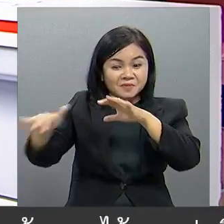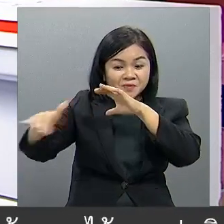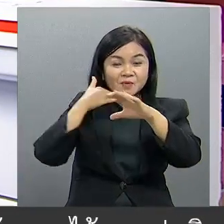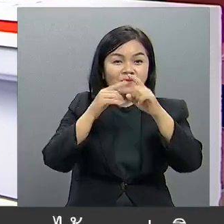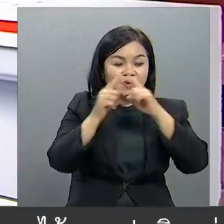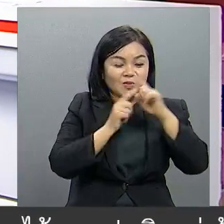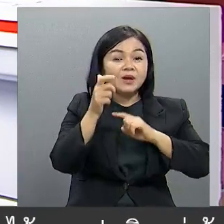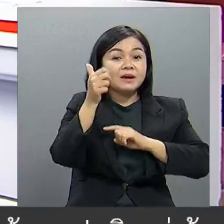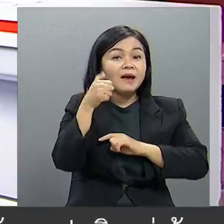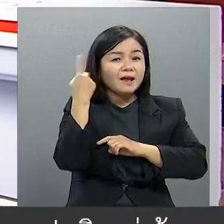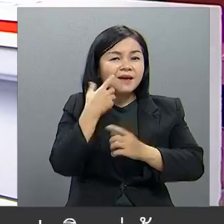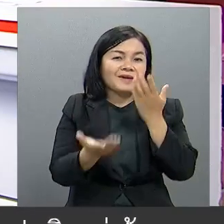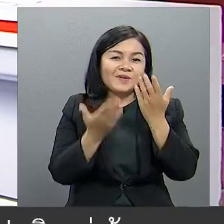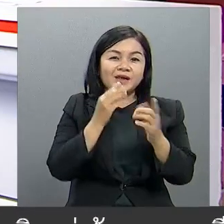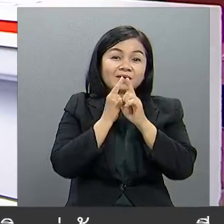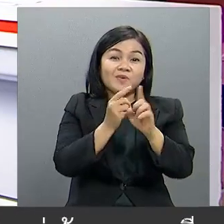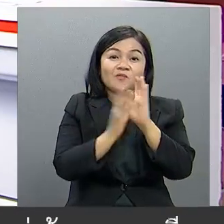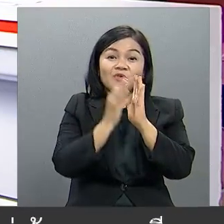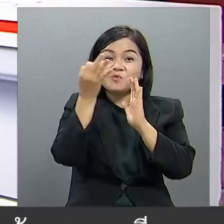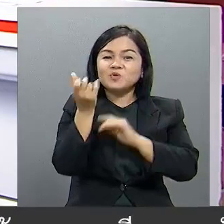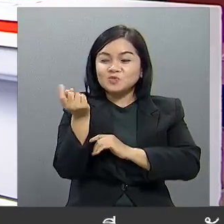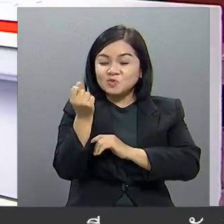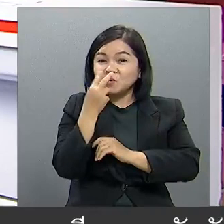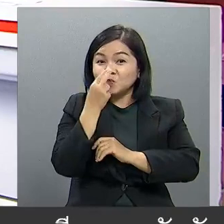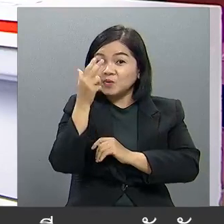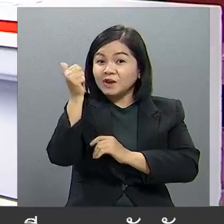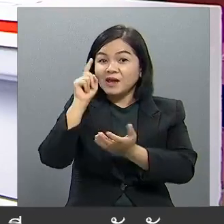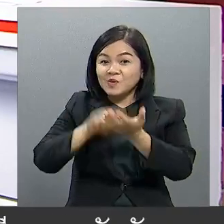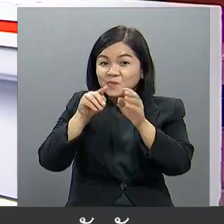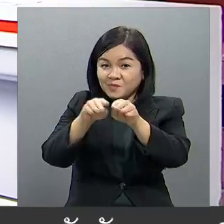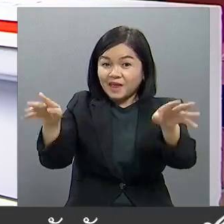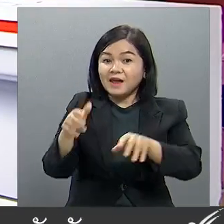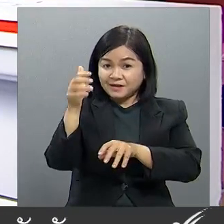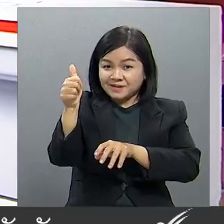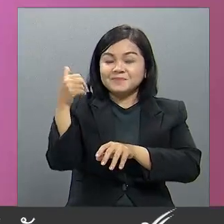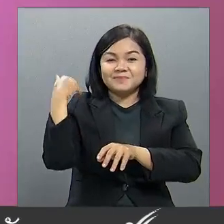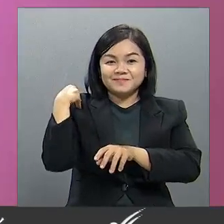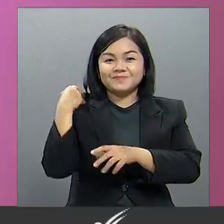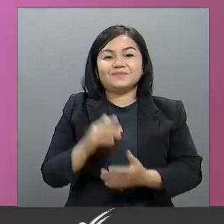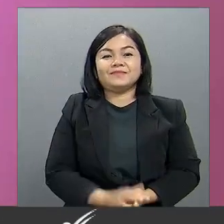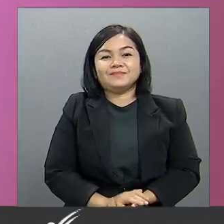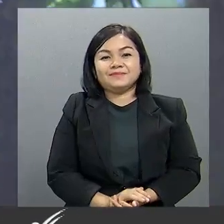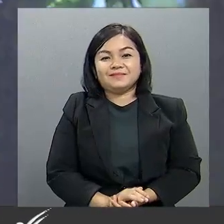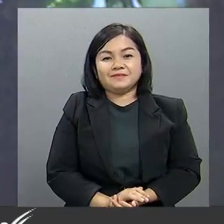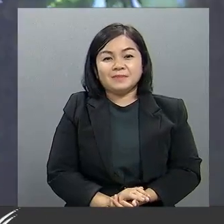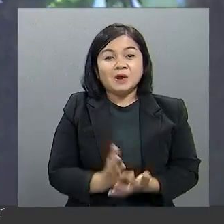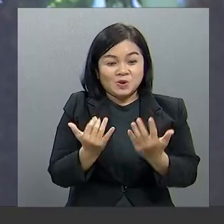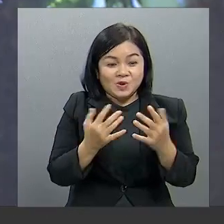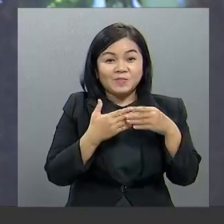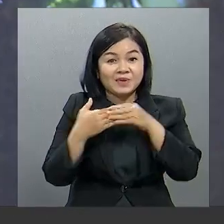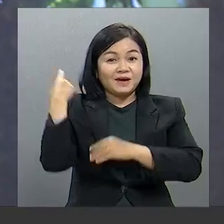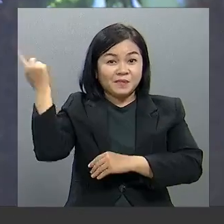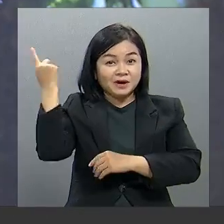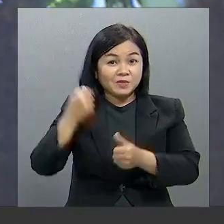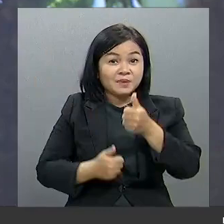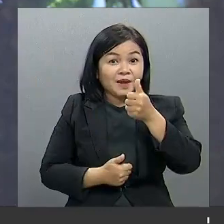ทติดตามผ่านทาง Facebook Liveอย่าลืมกด Like กด Share กมาเยๆเลยครับอ่า เด๋วพไปทมัก่ดไคะกอนี่ย้าน